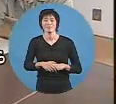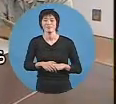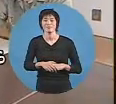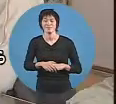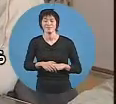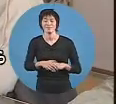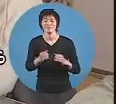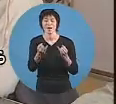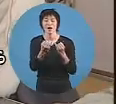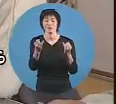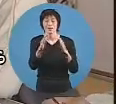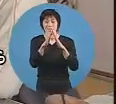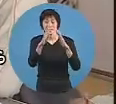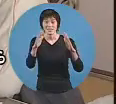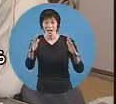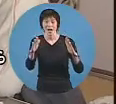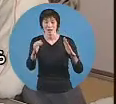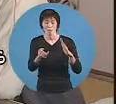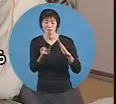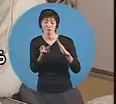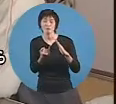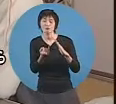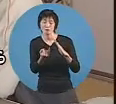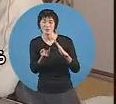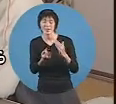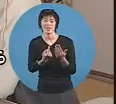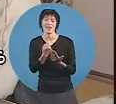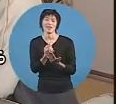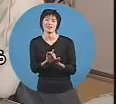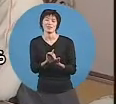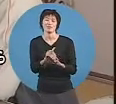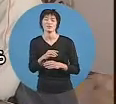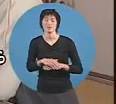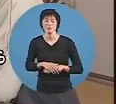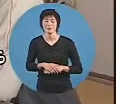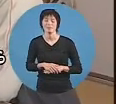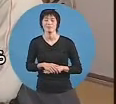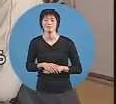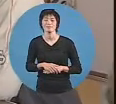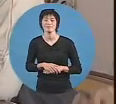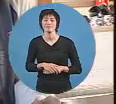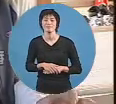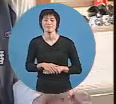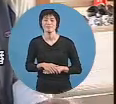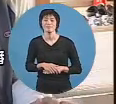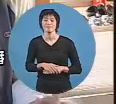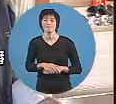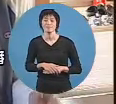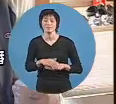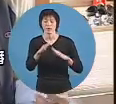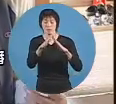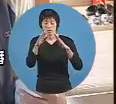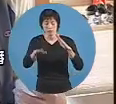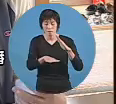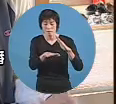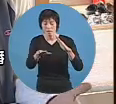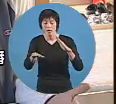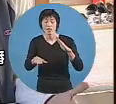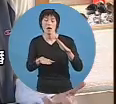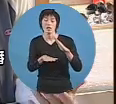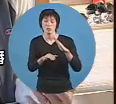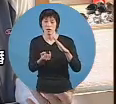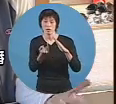高平地区婦人会も主婦の立場からこの取り組みに参加しています。 家庭内のゴミは私たちが、ま